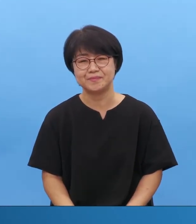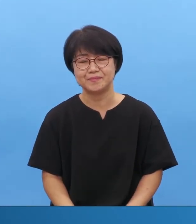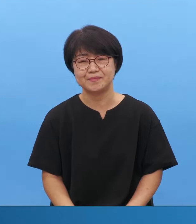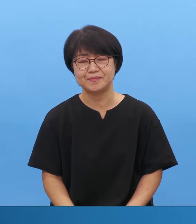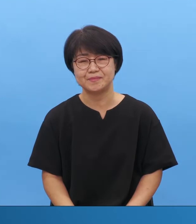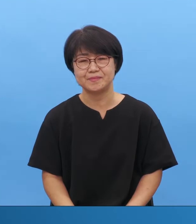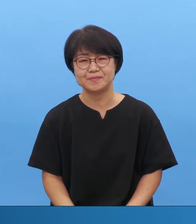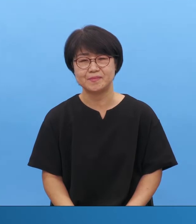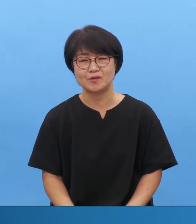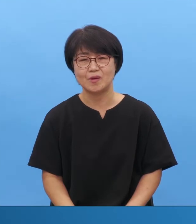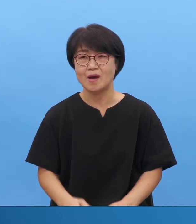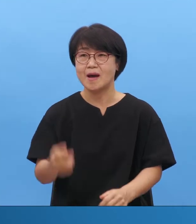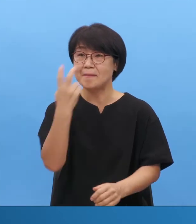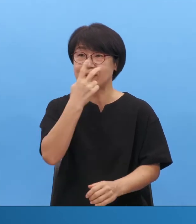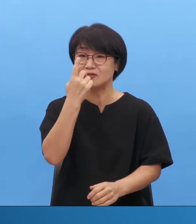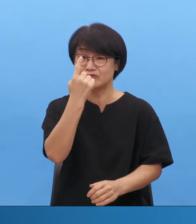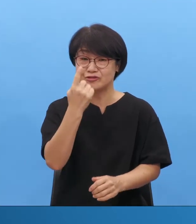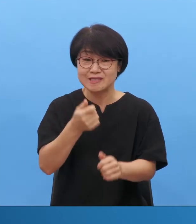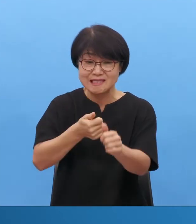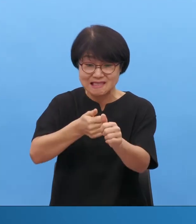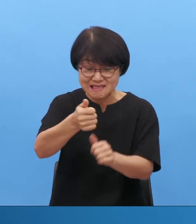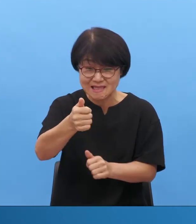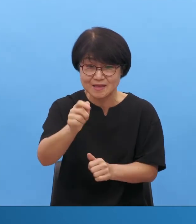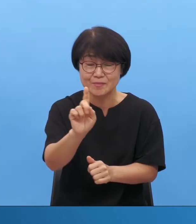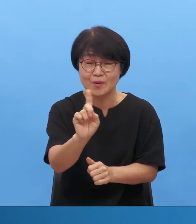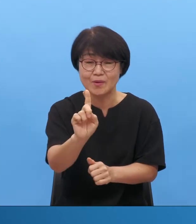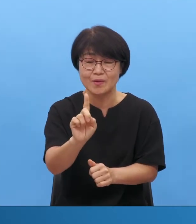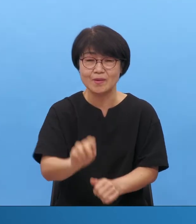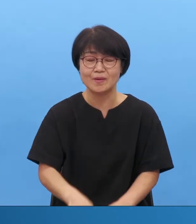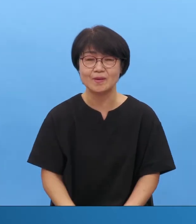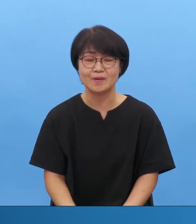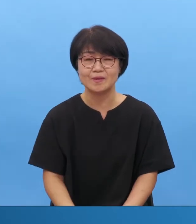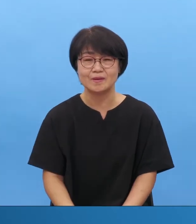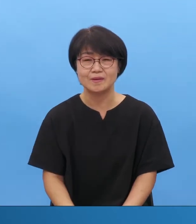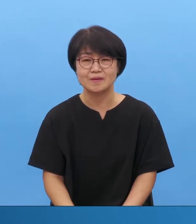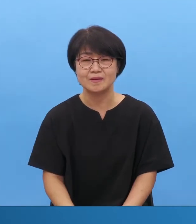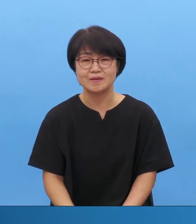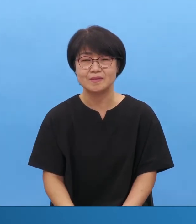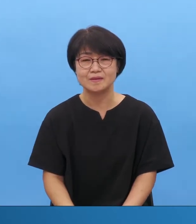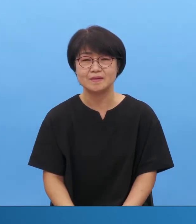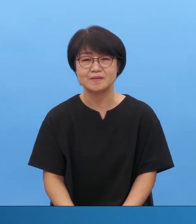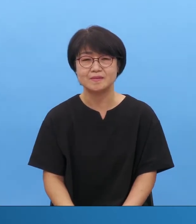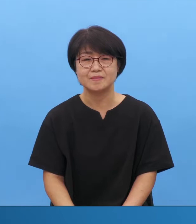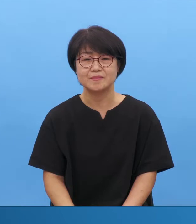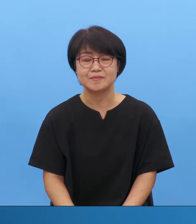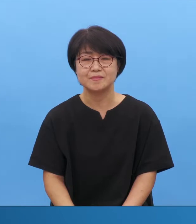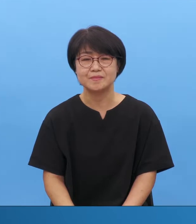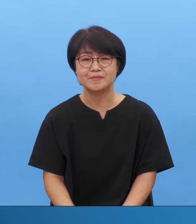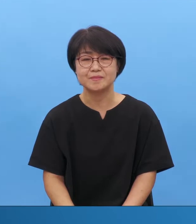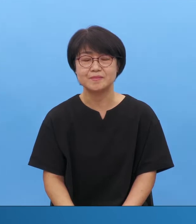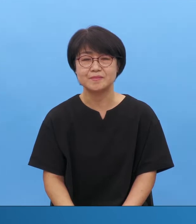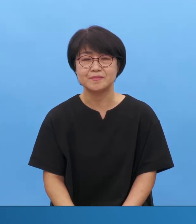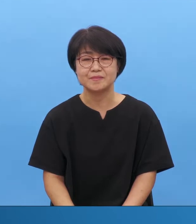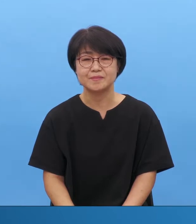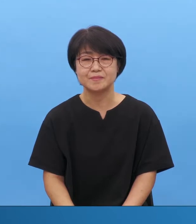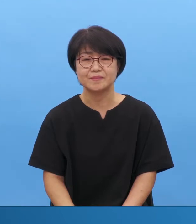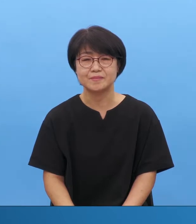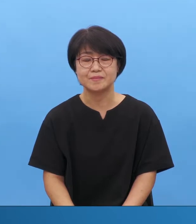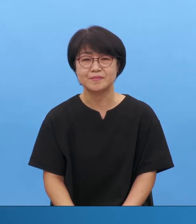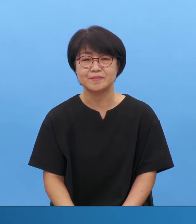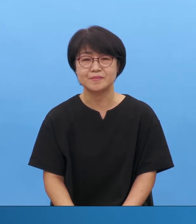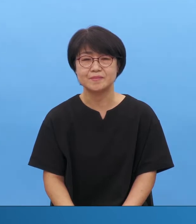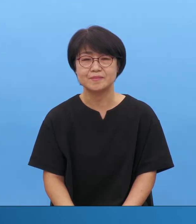승리가 나왔어요. And then we see the victory of the watchman. 무슨 승리가 나오는 거니까 What kind of victory is this? 많은